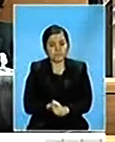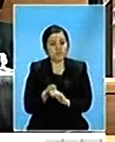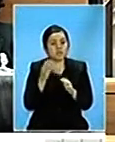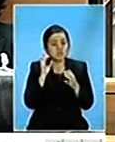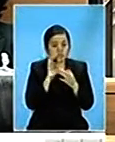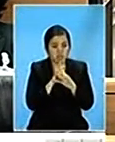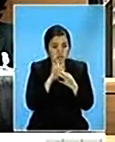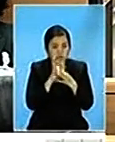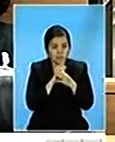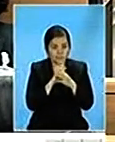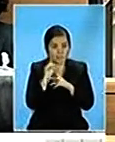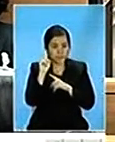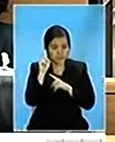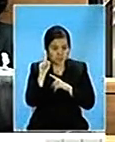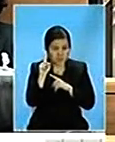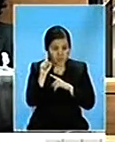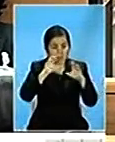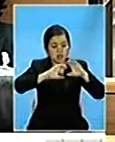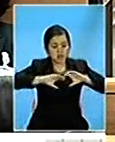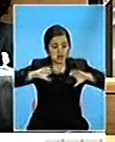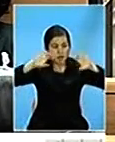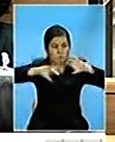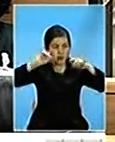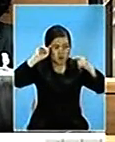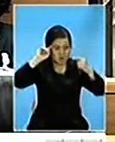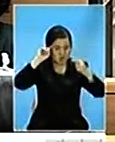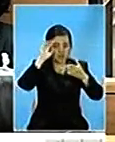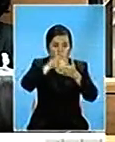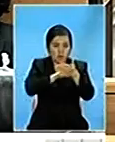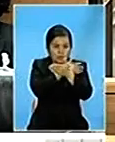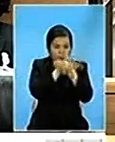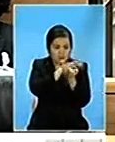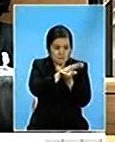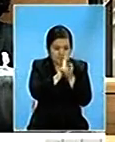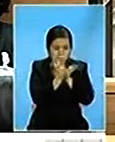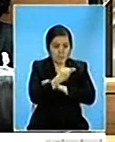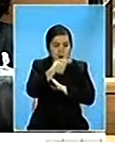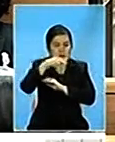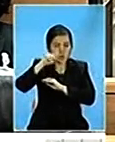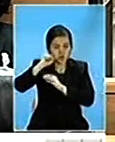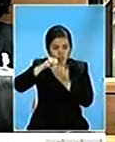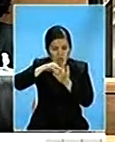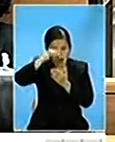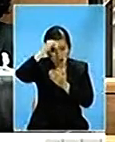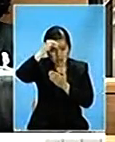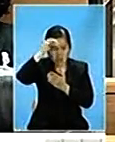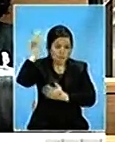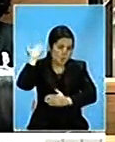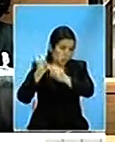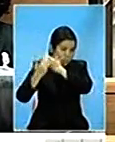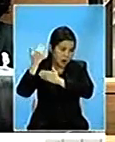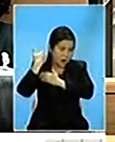า 1. รัฐบาลมีนโยบายปรับปรุงหลักสูตรการศึกษาทางด้านประวัติศ